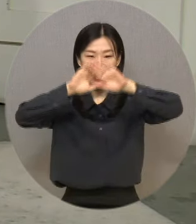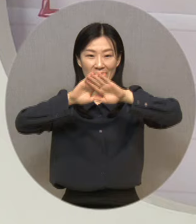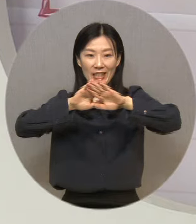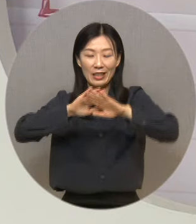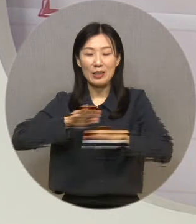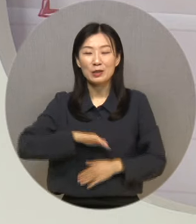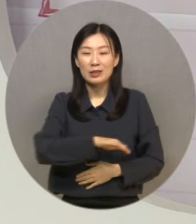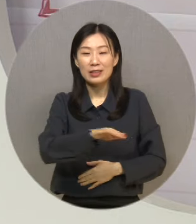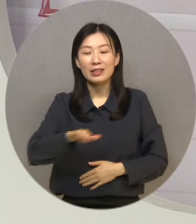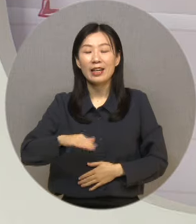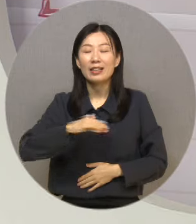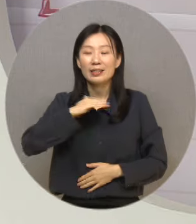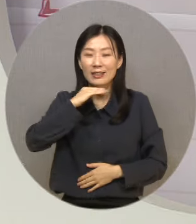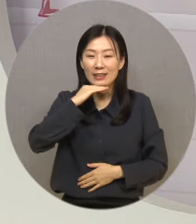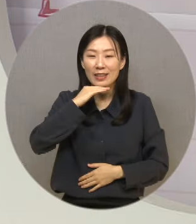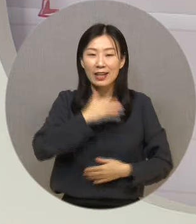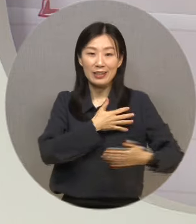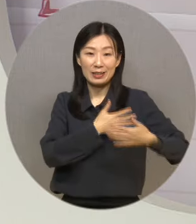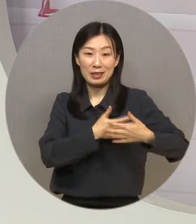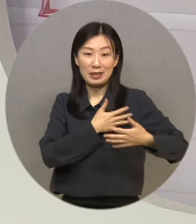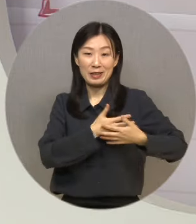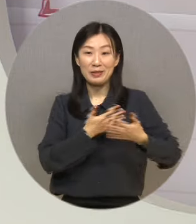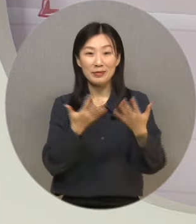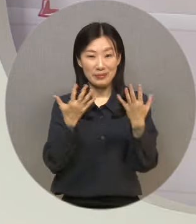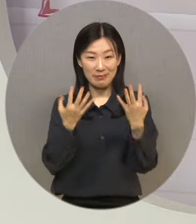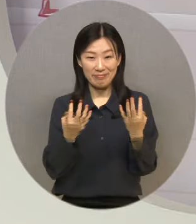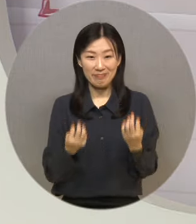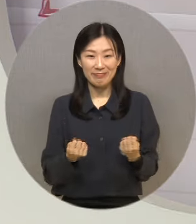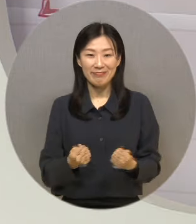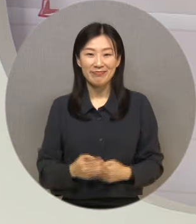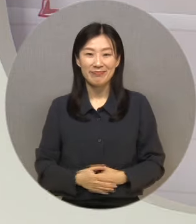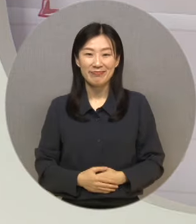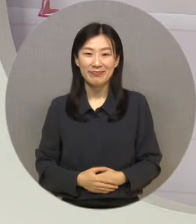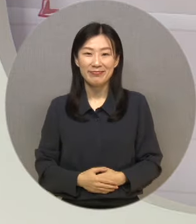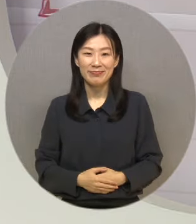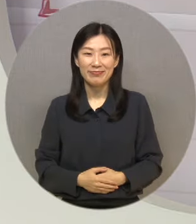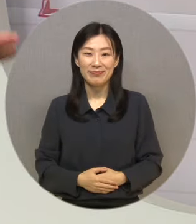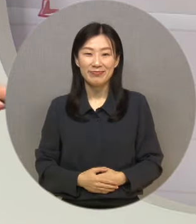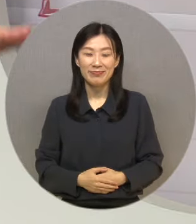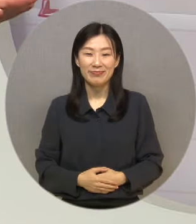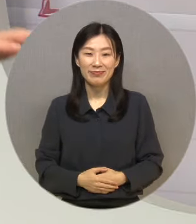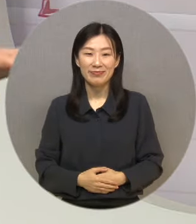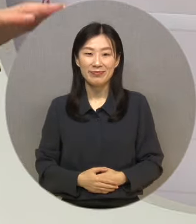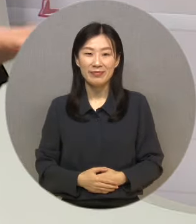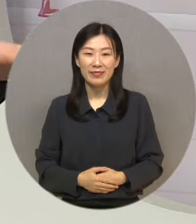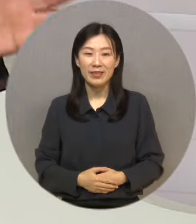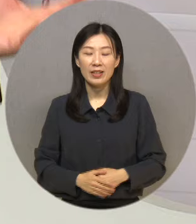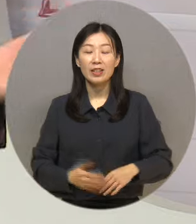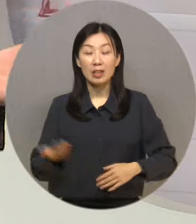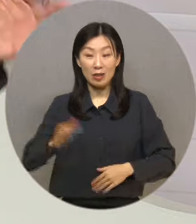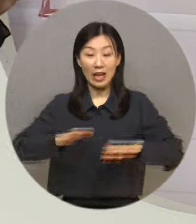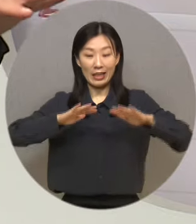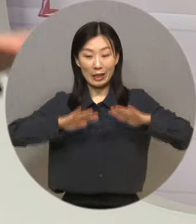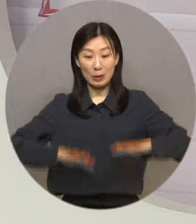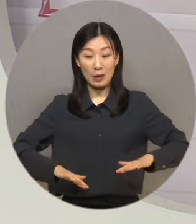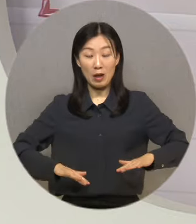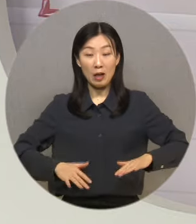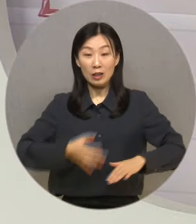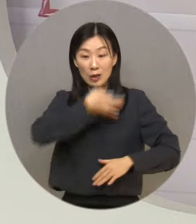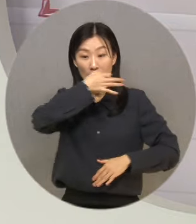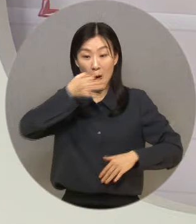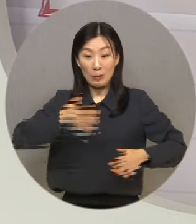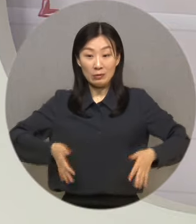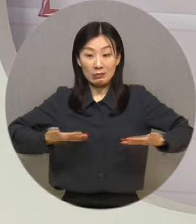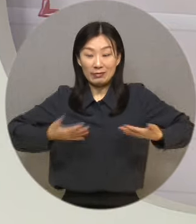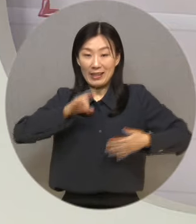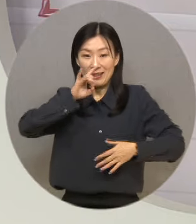좀 기대와 설렘이 이제 많잖아요. 그래서 이제 차분히 보내야 된다. 차분히. 네. 너무 흥분하면 안 된다. 차분히. 그래서